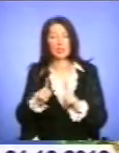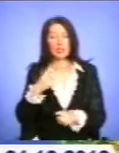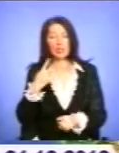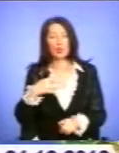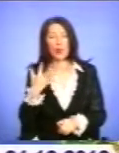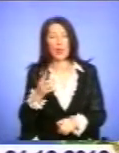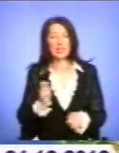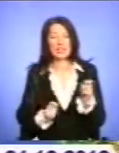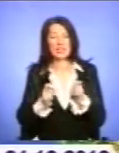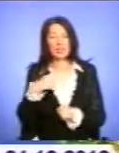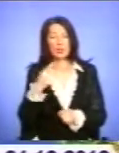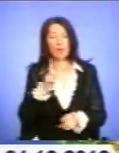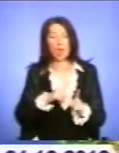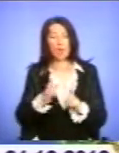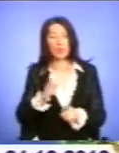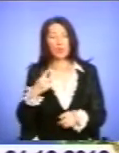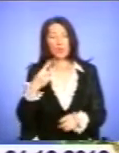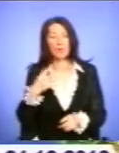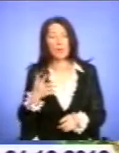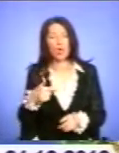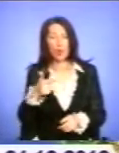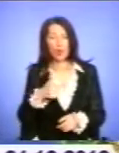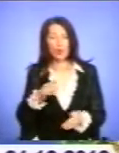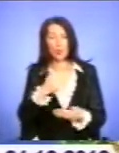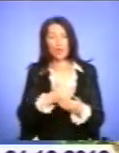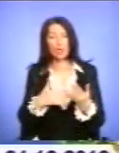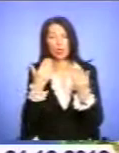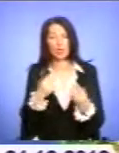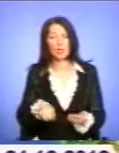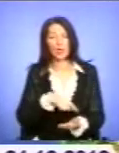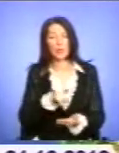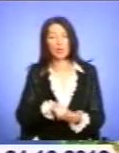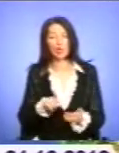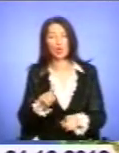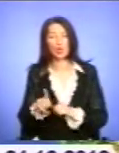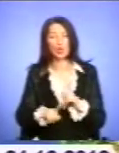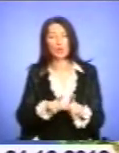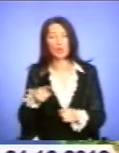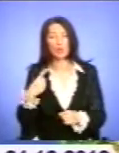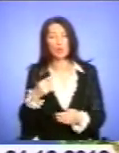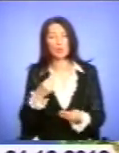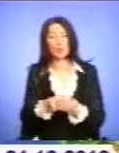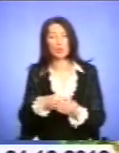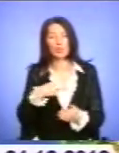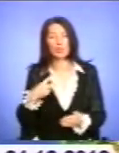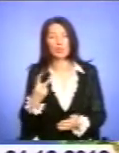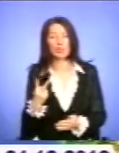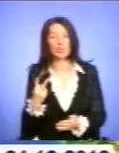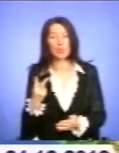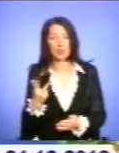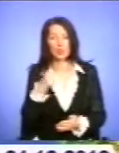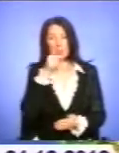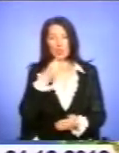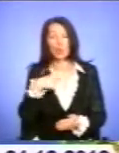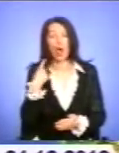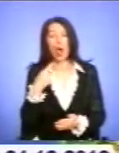відбудеться 25 грудня. На порядок денний виноситься питання щодо змін до обласного бюджету на 2012 рік, про обласний